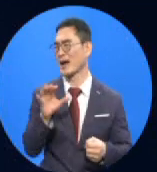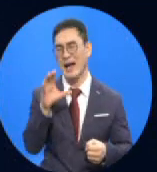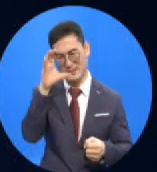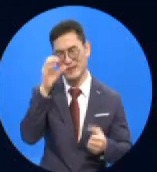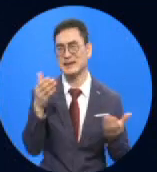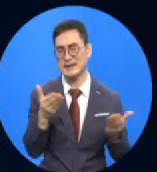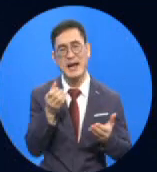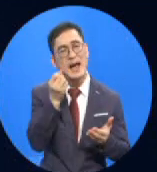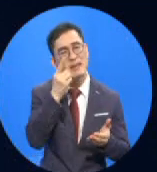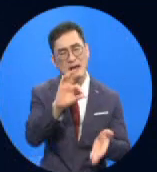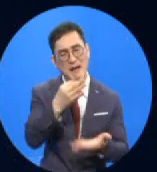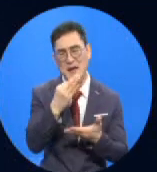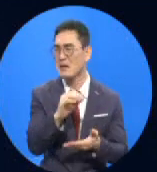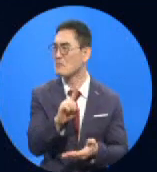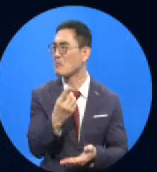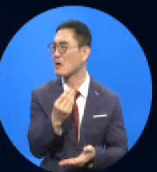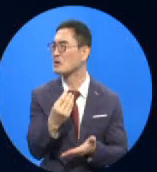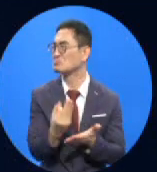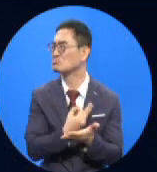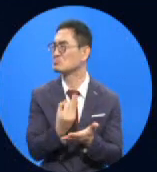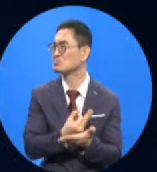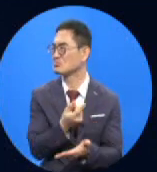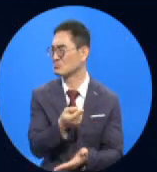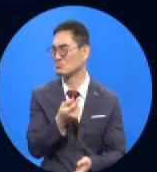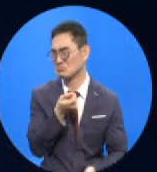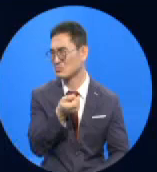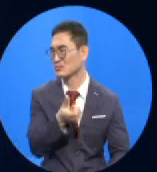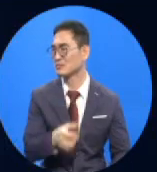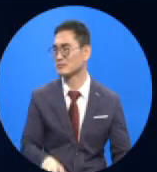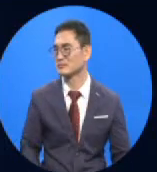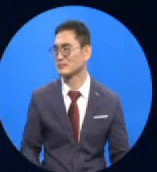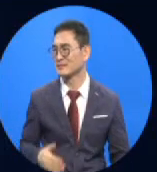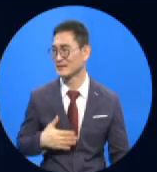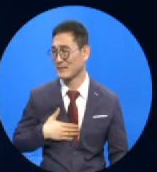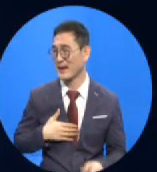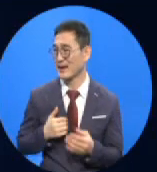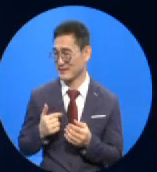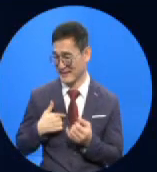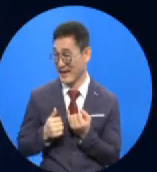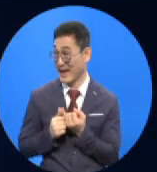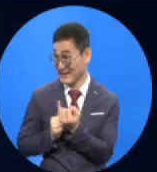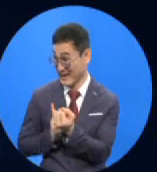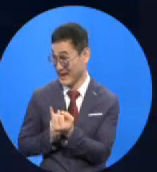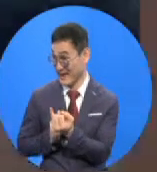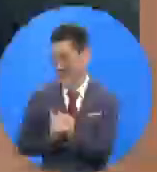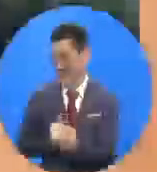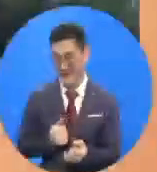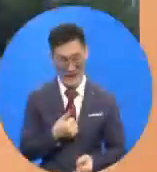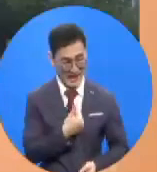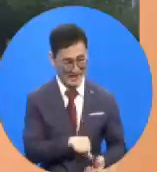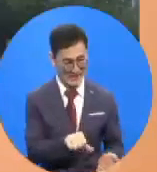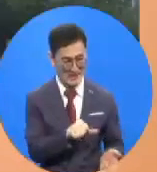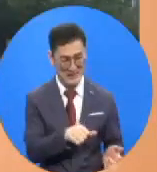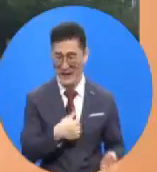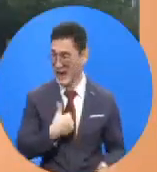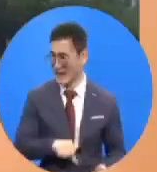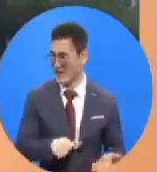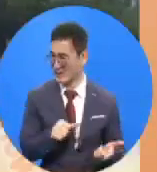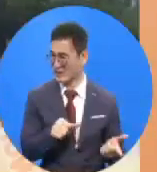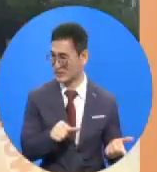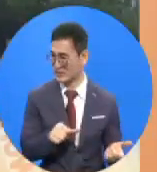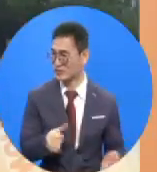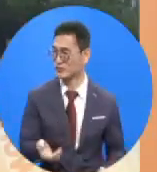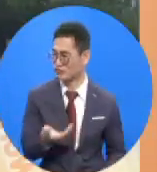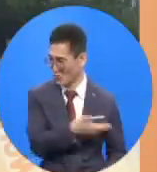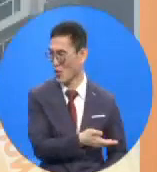월평균 100만원 정도 소득을 얻고 있는데 아내가 둘째 명의로 중의 하자 이렇게 결정해서 빠른 것이라고 밝히고